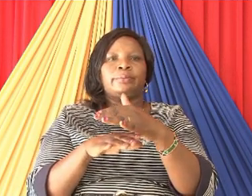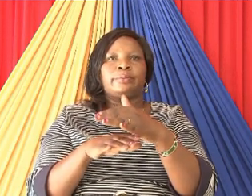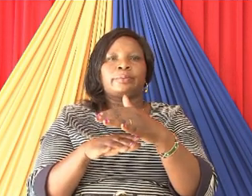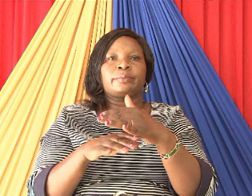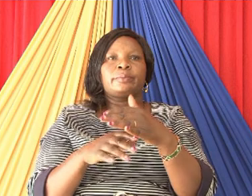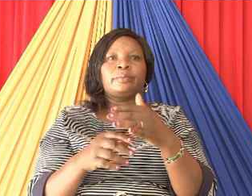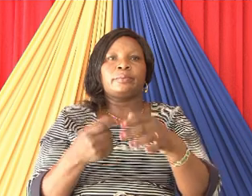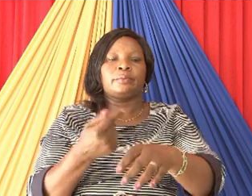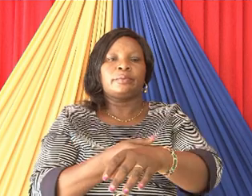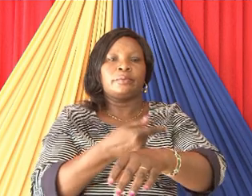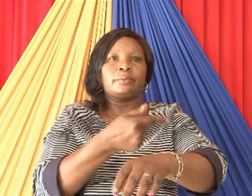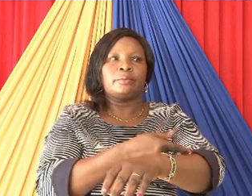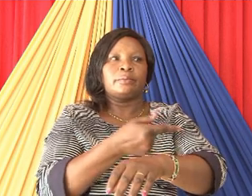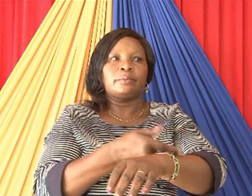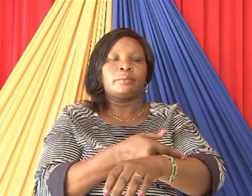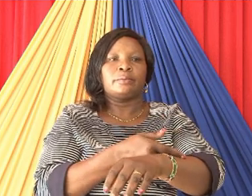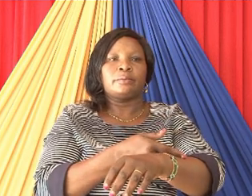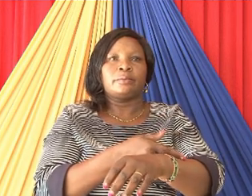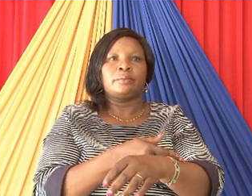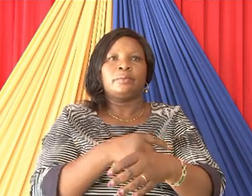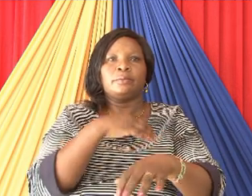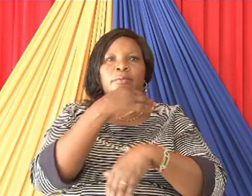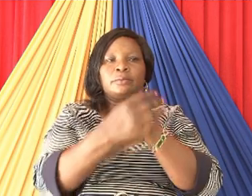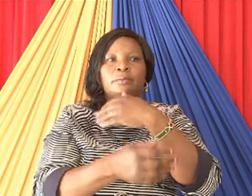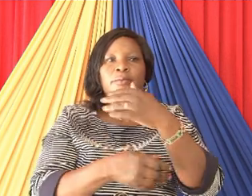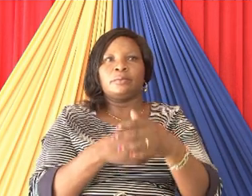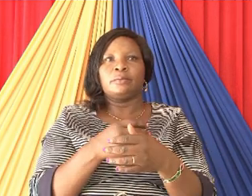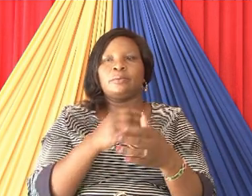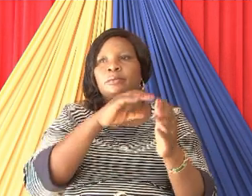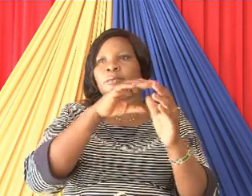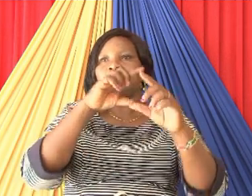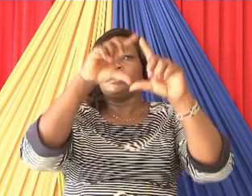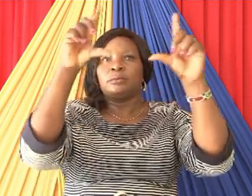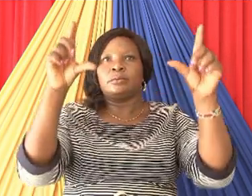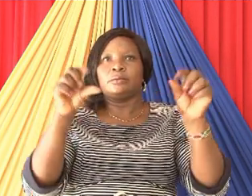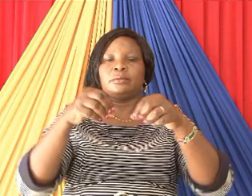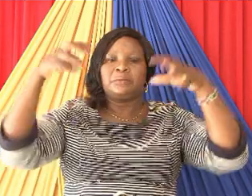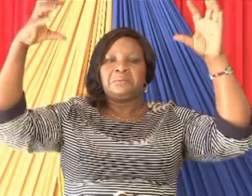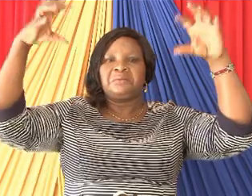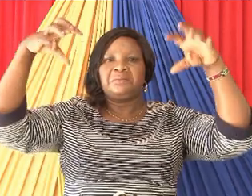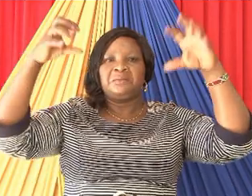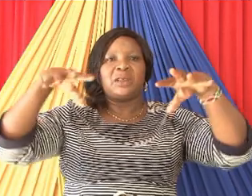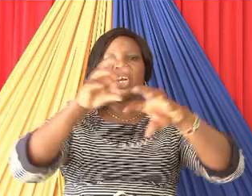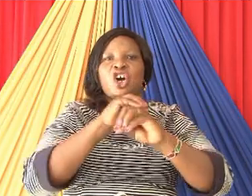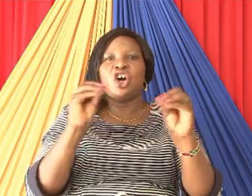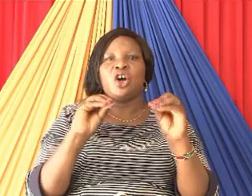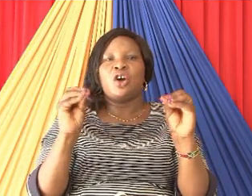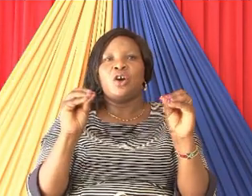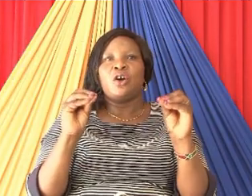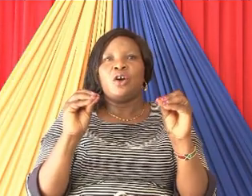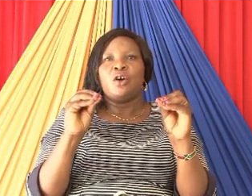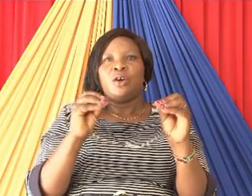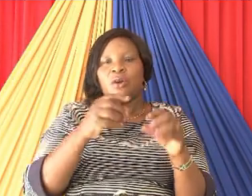Nami nitayamuru na mawingu yasinye mvua juu yake. Kwa